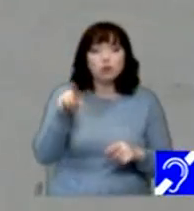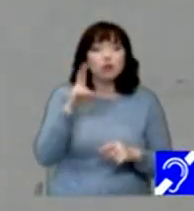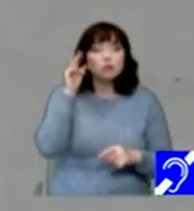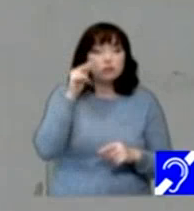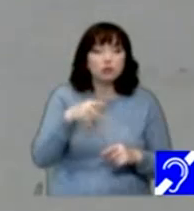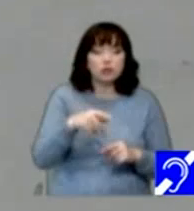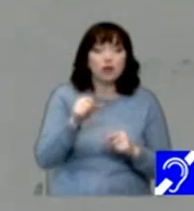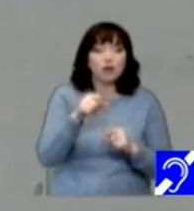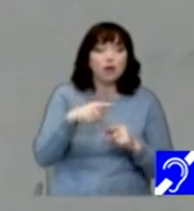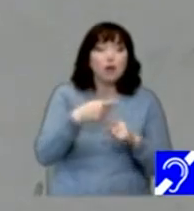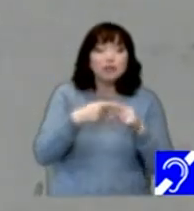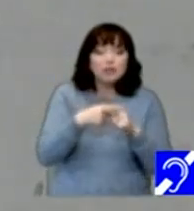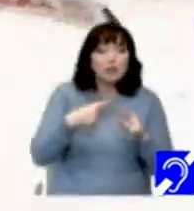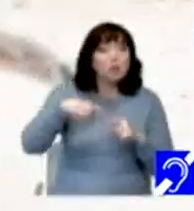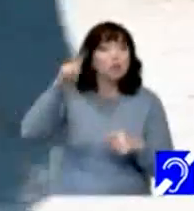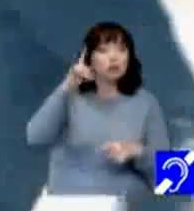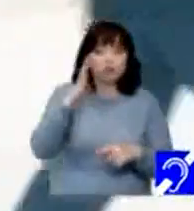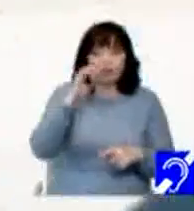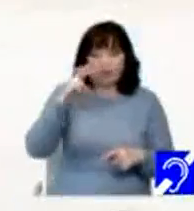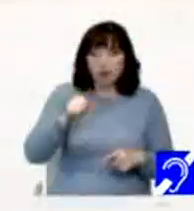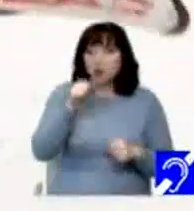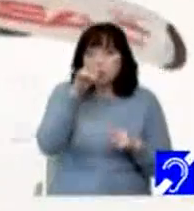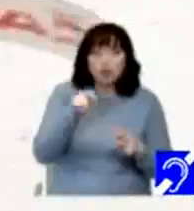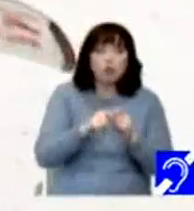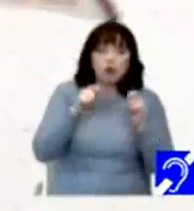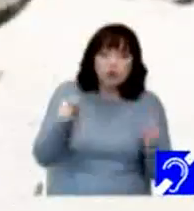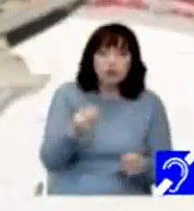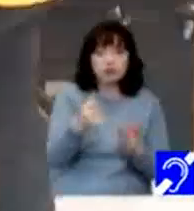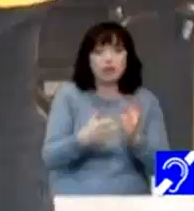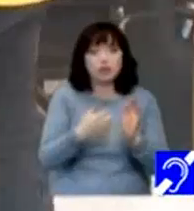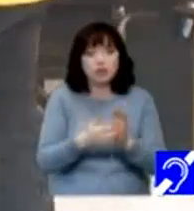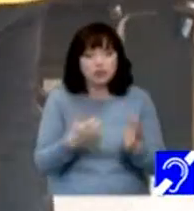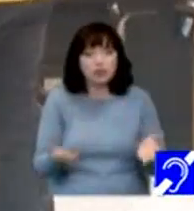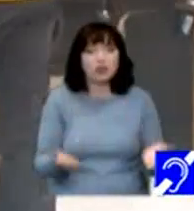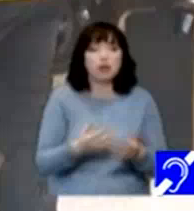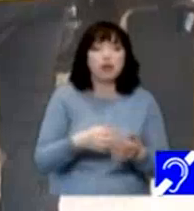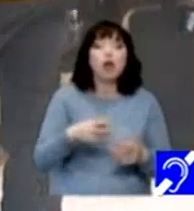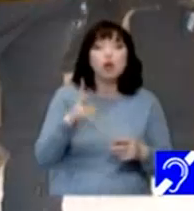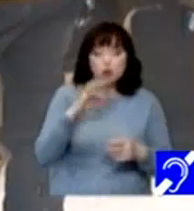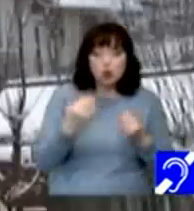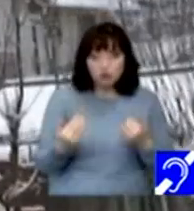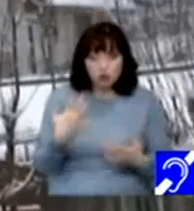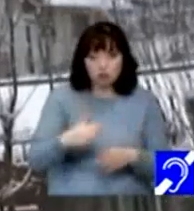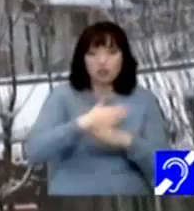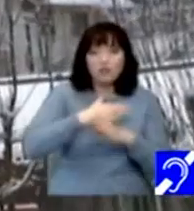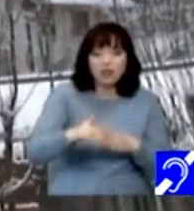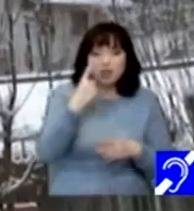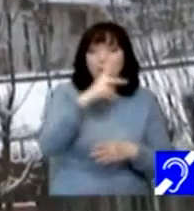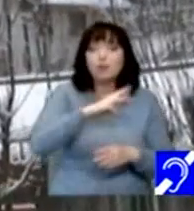mijlocul secolului trecut, dar nu s-a putut realiza din diverse motive. O investiție de 20 de milioane de euro l-a făcut în sfârșit posibil, iar